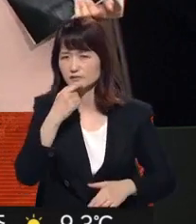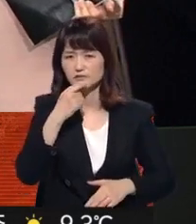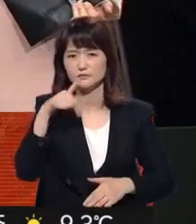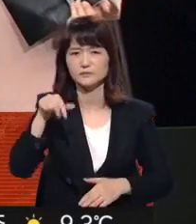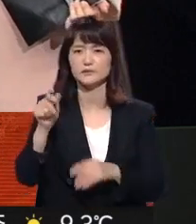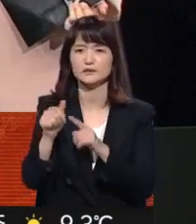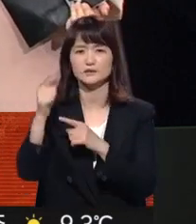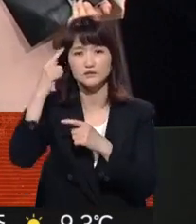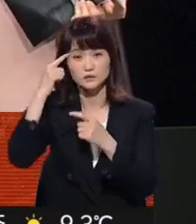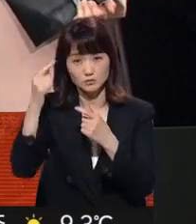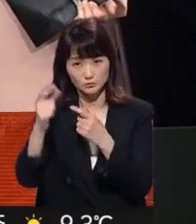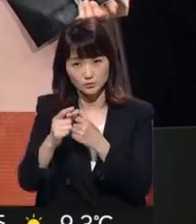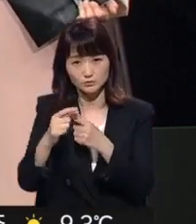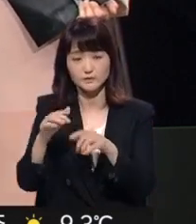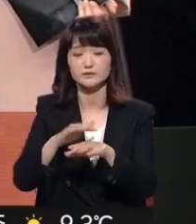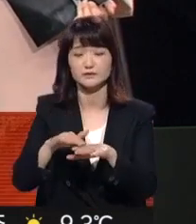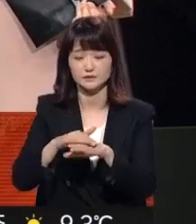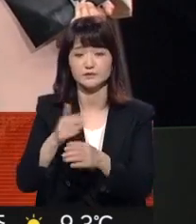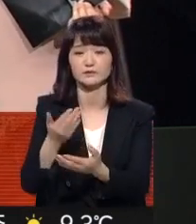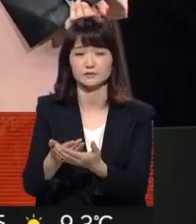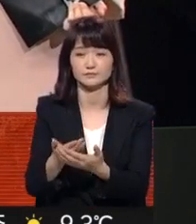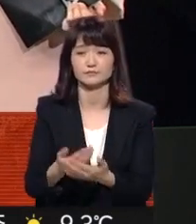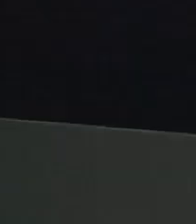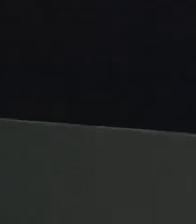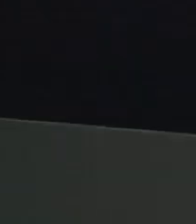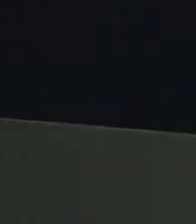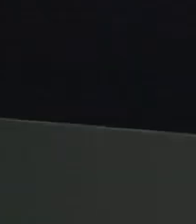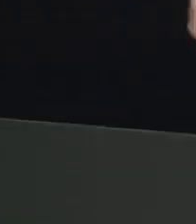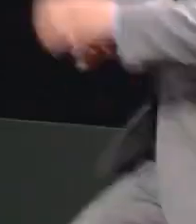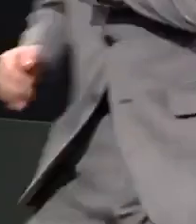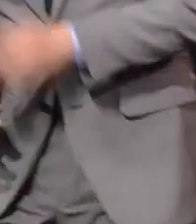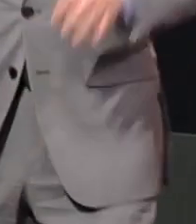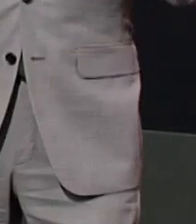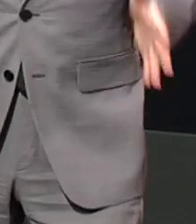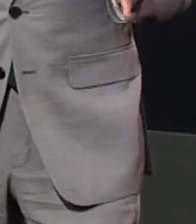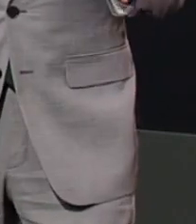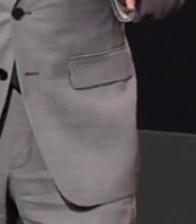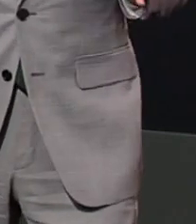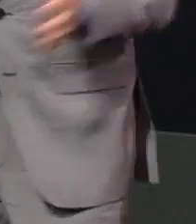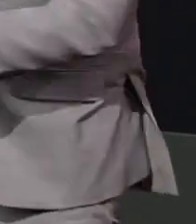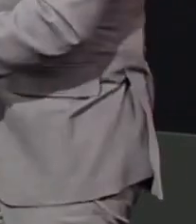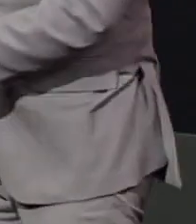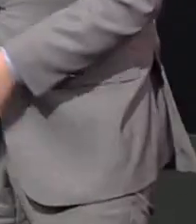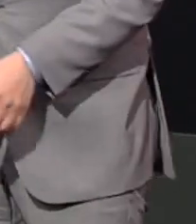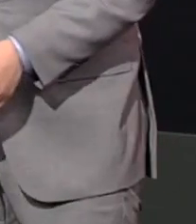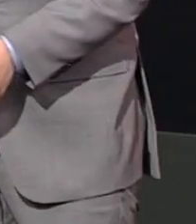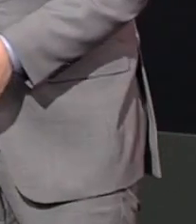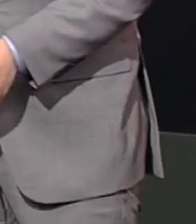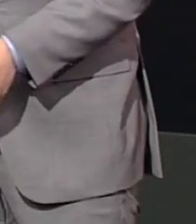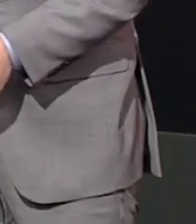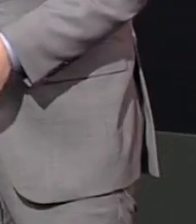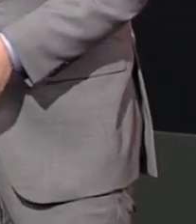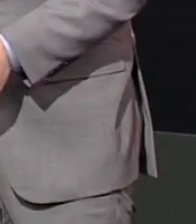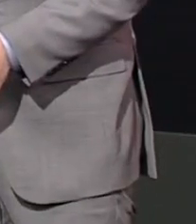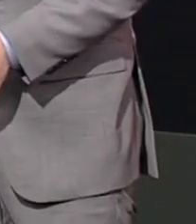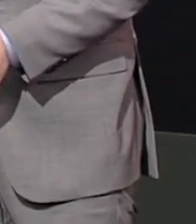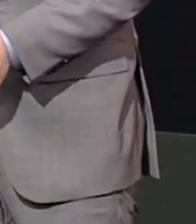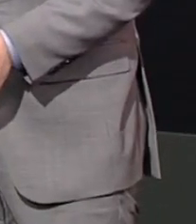씨의 고민을 별별 상담소에서 해결해 주세요. 아직 안 끝났습니다. 이거 눌러주세요.